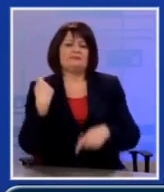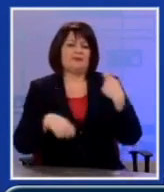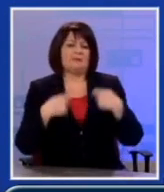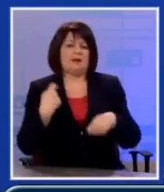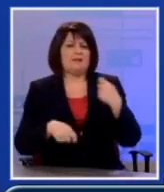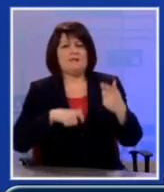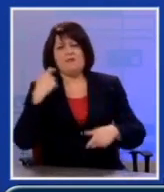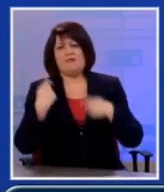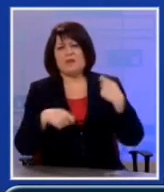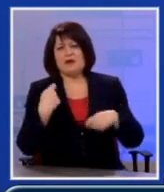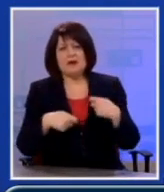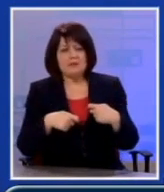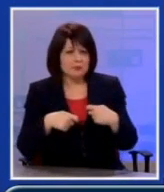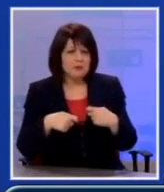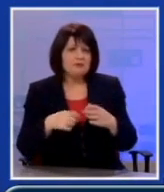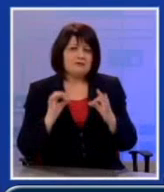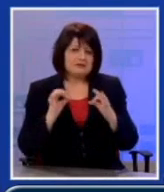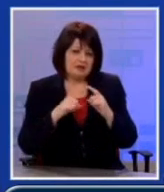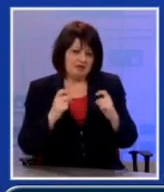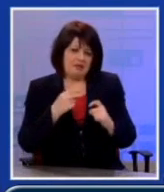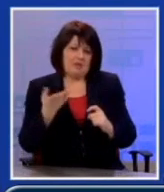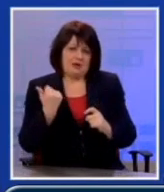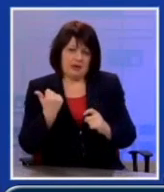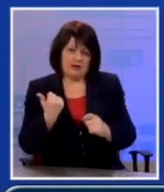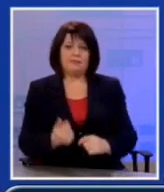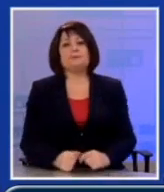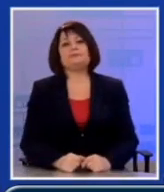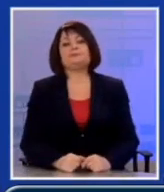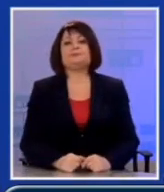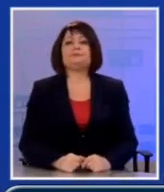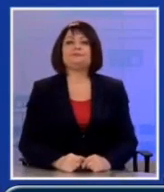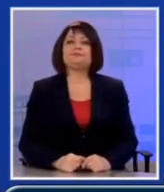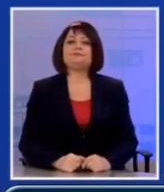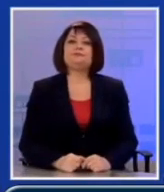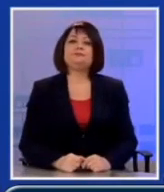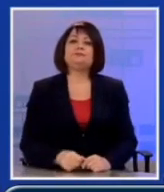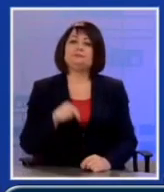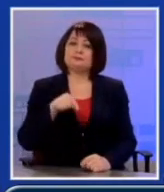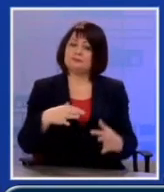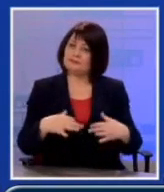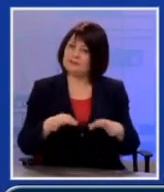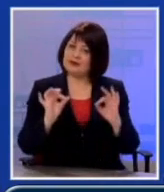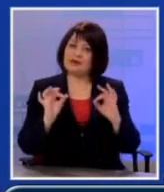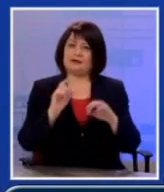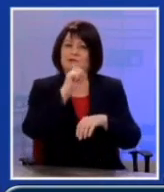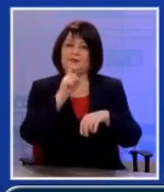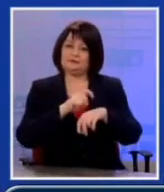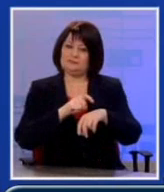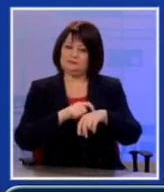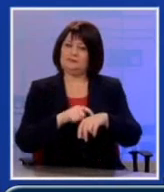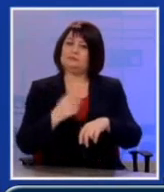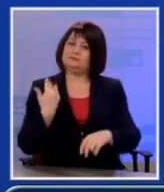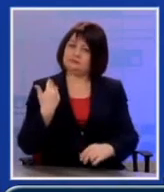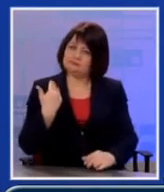διαμαρτυρίες, χωρίς βέβαια αντικείμενο. Ο κοινοβουλευτικός έλεγχος έχει ξεκινήσει από την